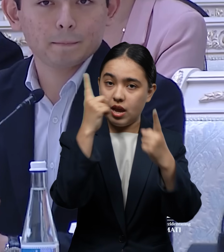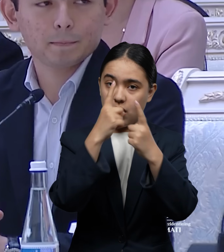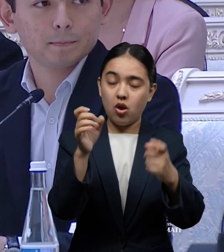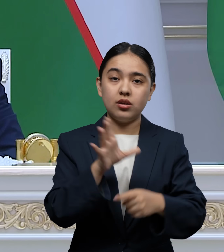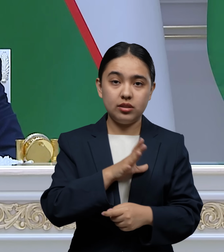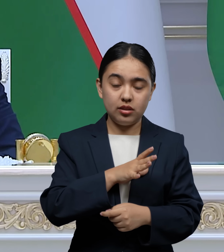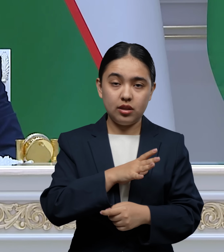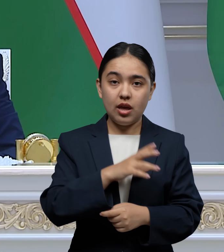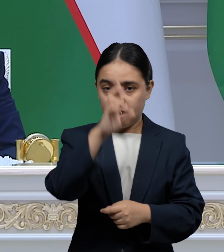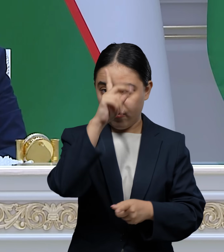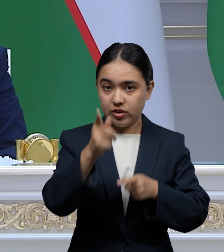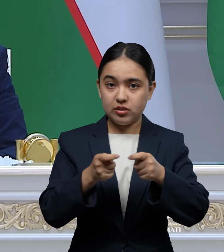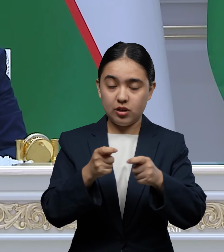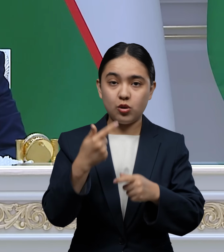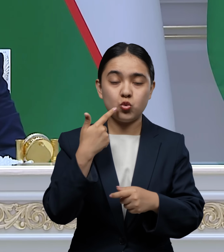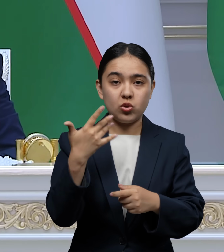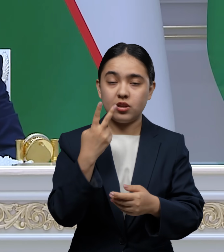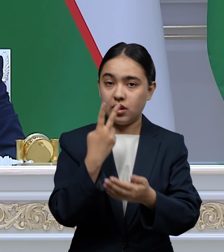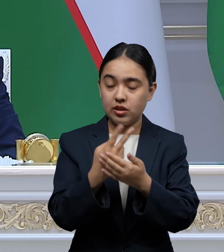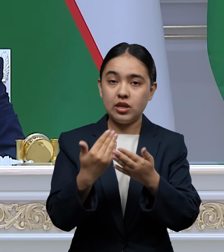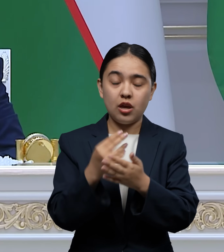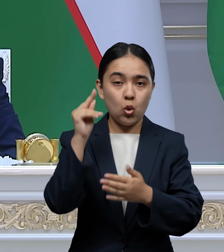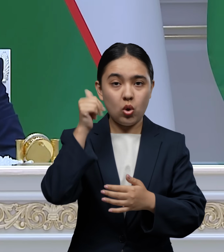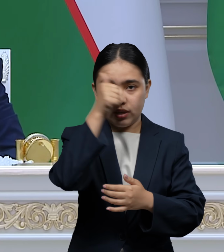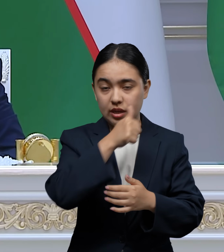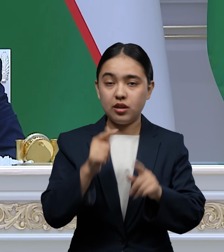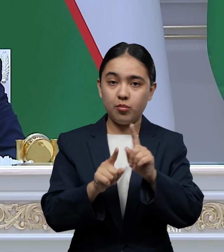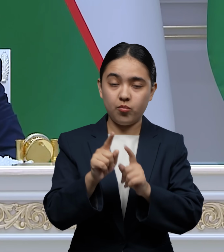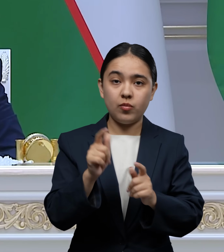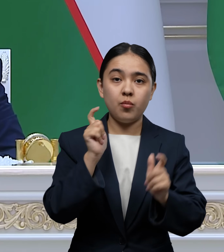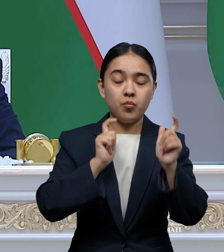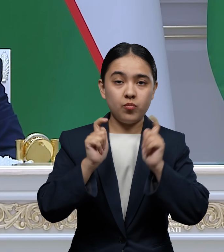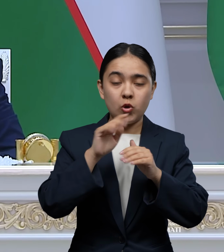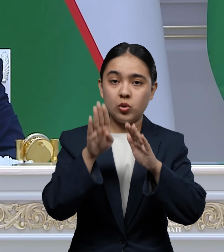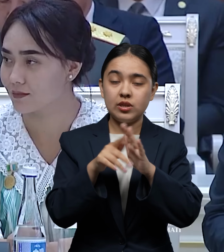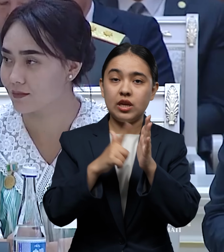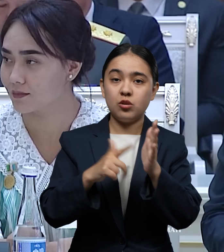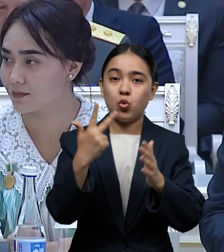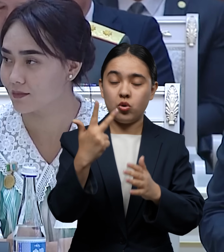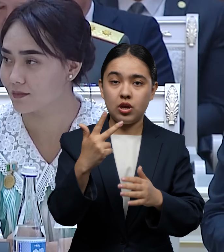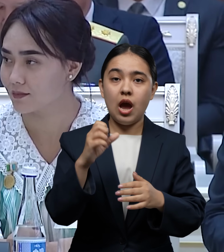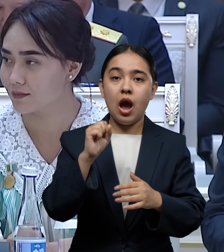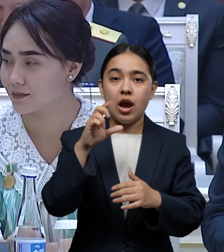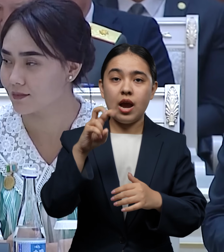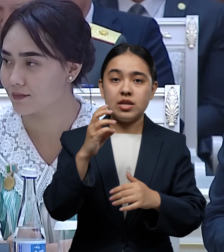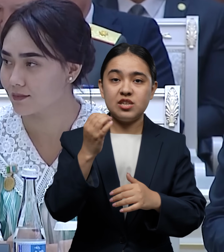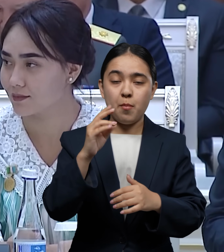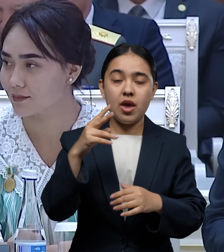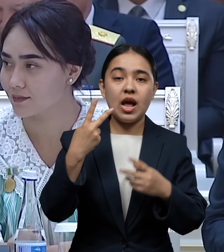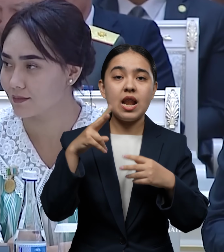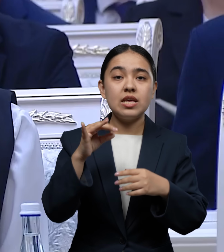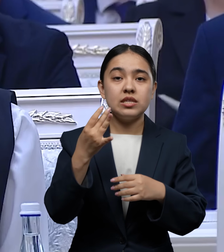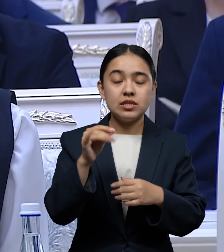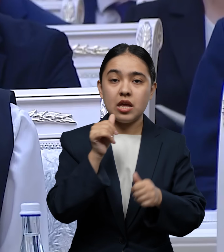e'lon qildi. Davlat rahbarining so'zlariga ko'ra, yangi o'quv yilidan boshlab oliygohlar qoshidagi 73 ta akademik litseyda